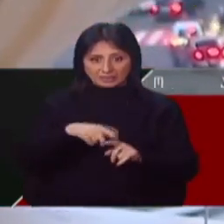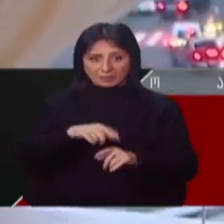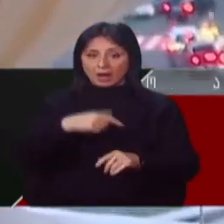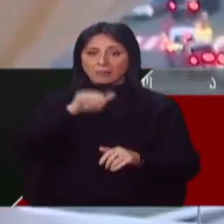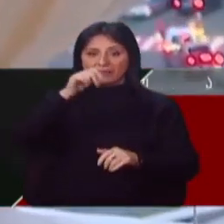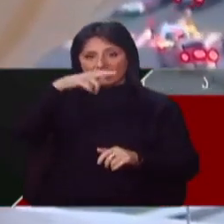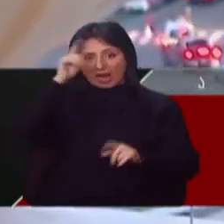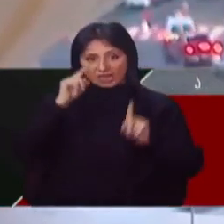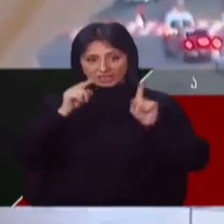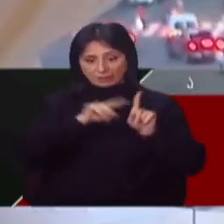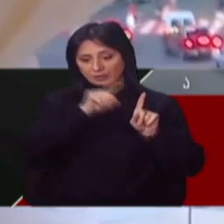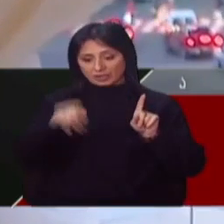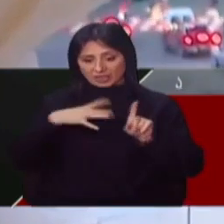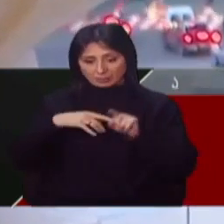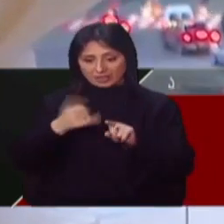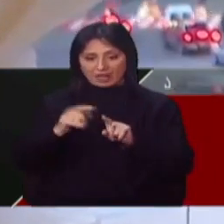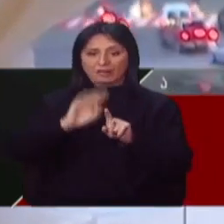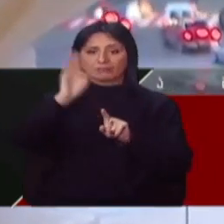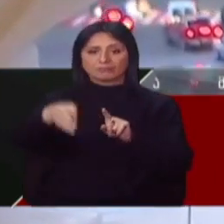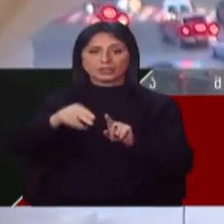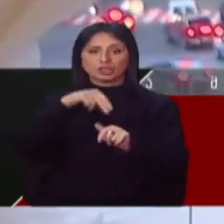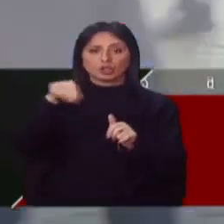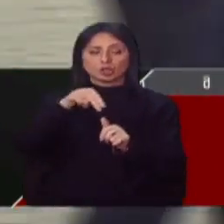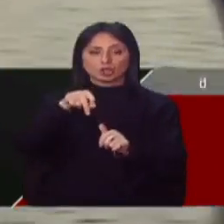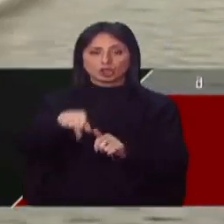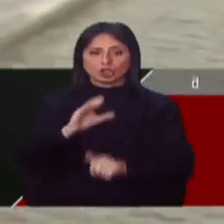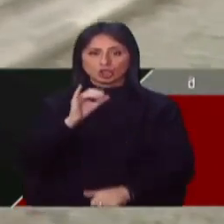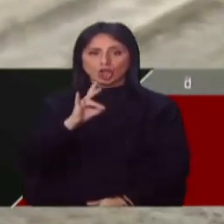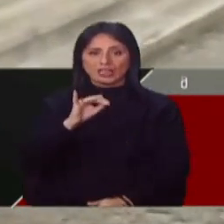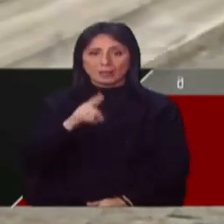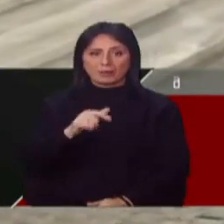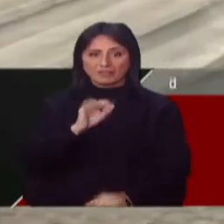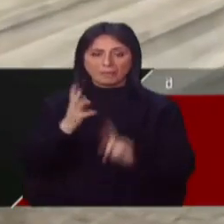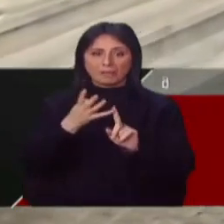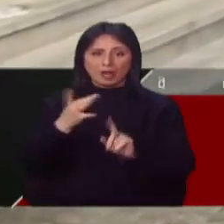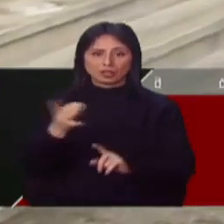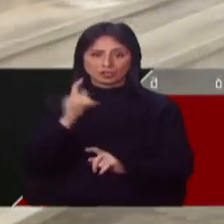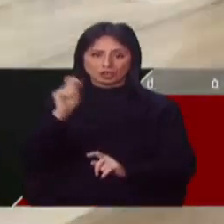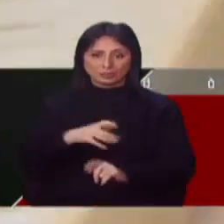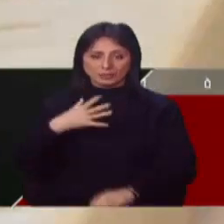გუშინქერჯდა ჩვი ბისოხყო გისოქთვეოშ